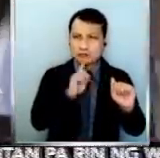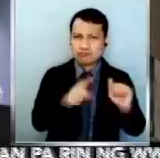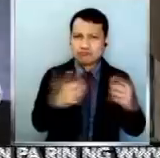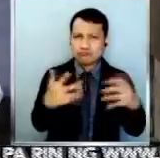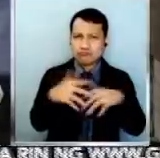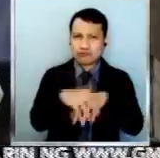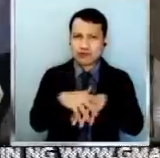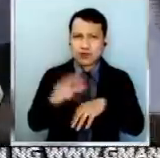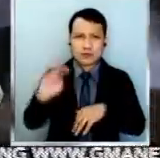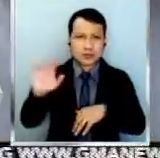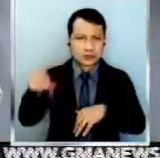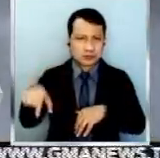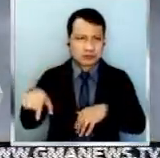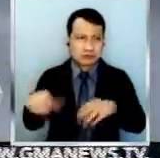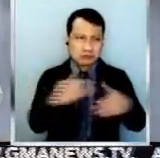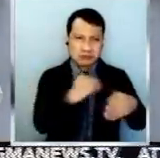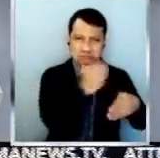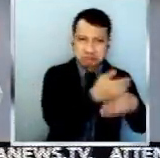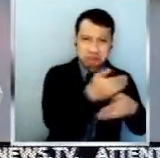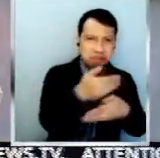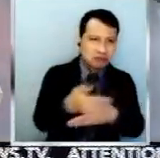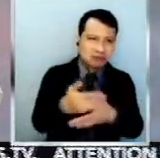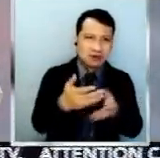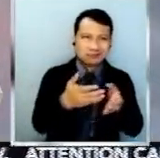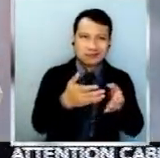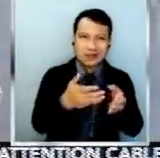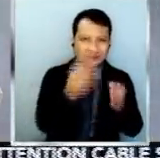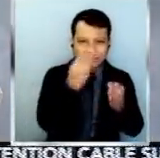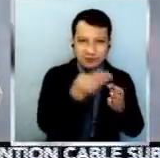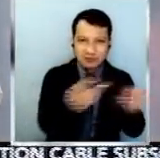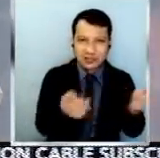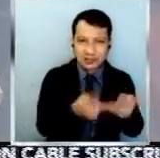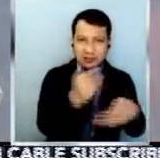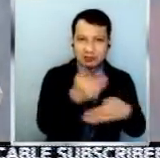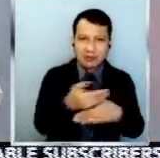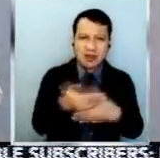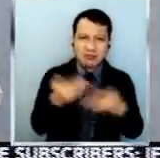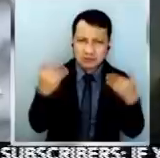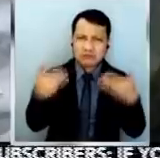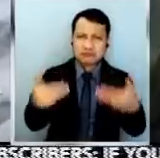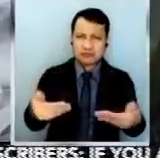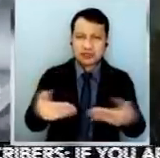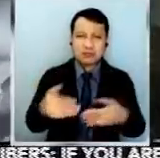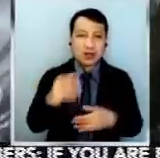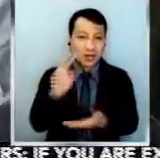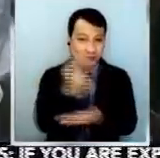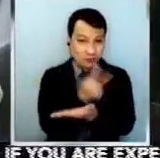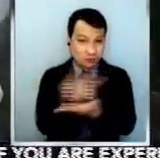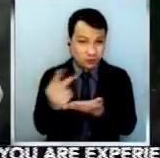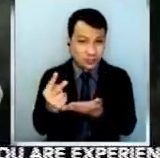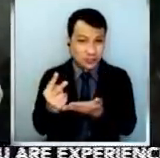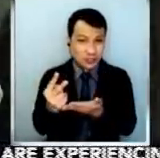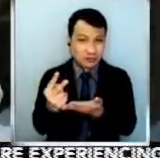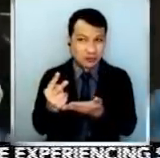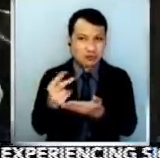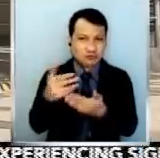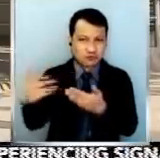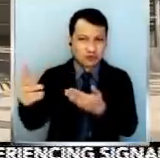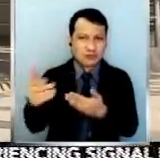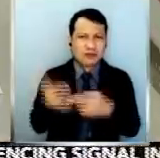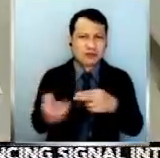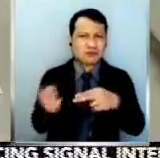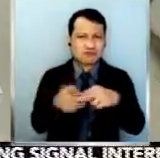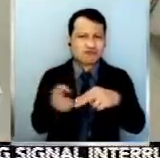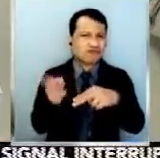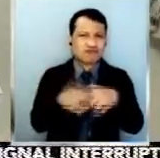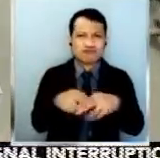at granular lockdown. Mas mainam daw na ituloy lang muna ito ng dalawa pang linggo habang patuloy pa ang pagtaas ng mga kaso.